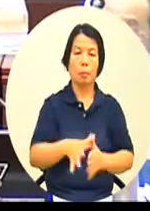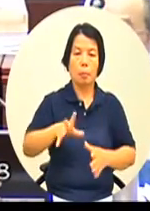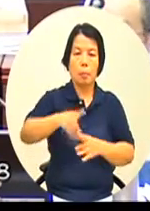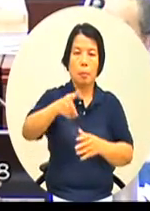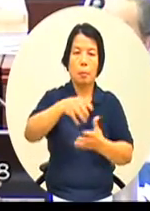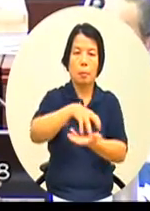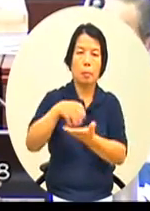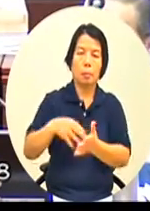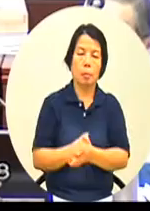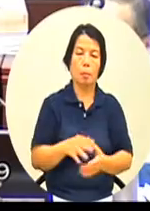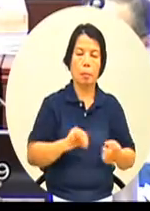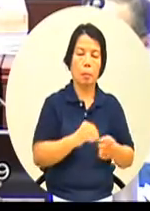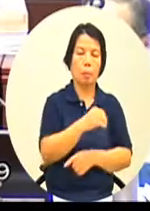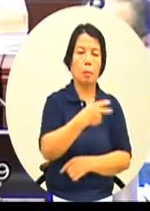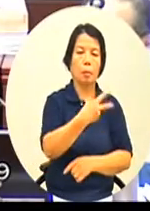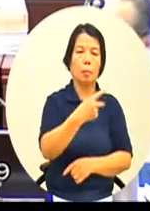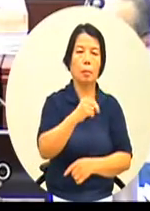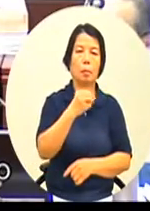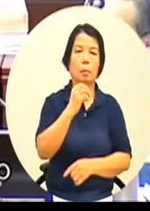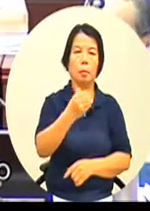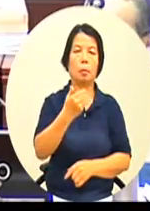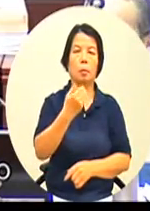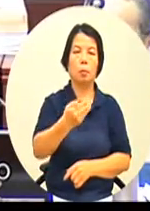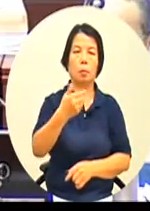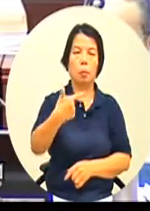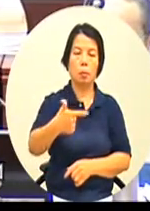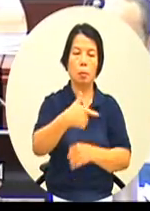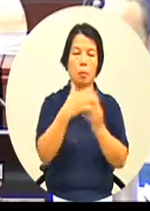是2.96%，第二次办是